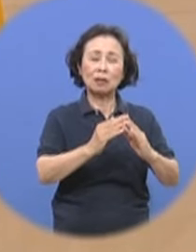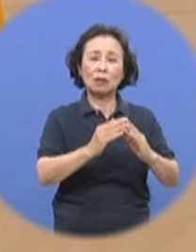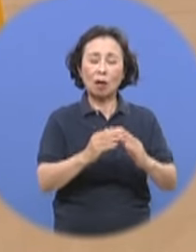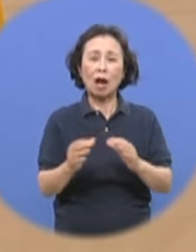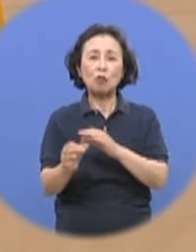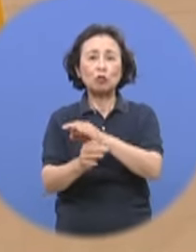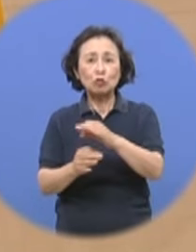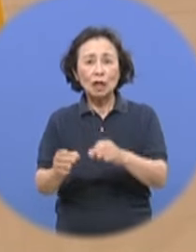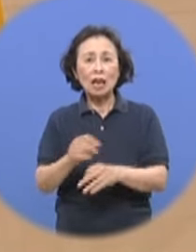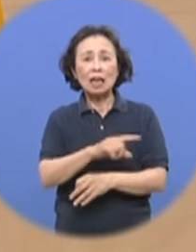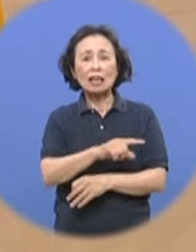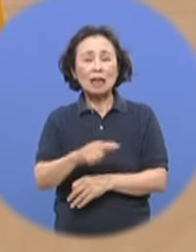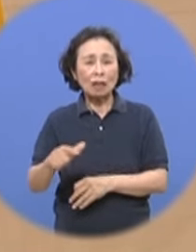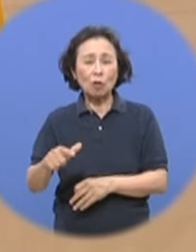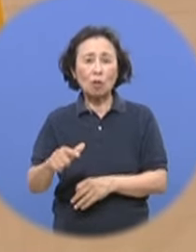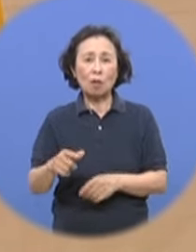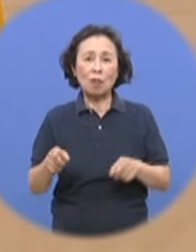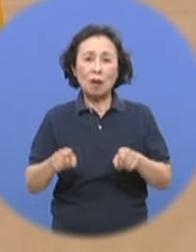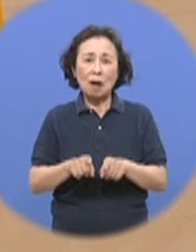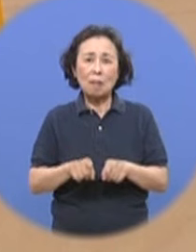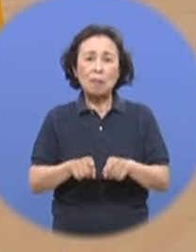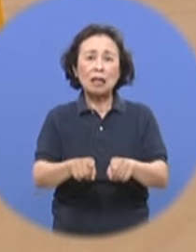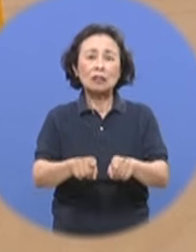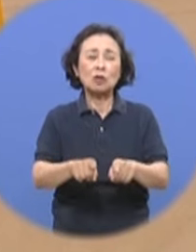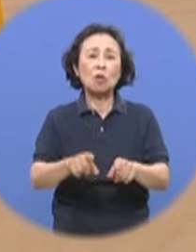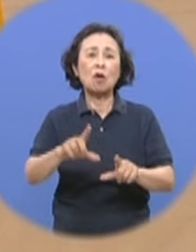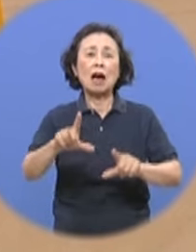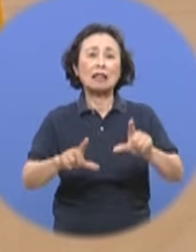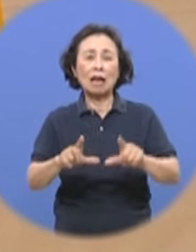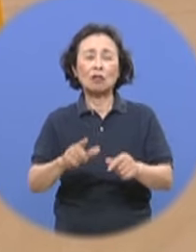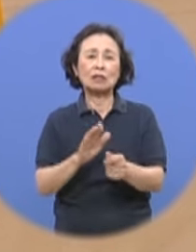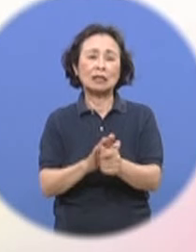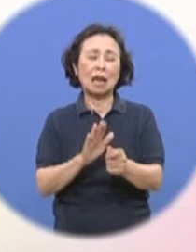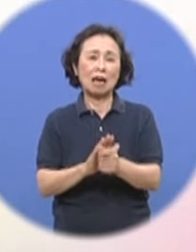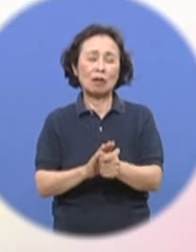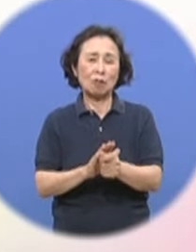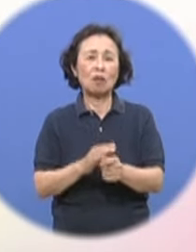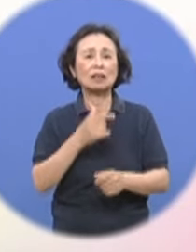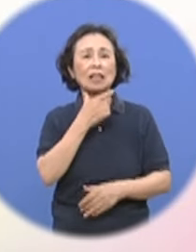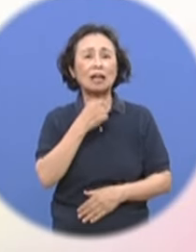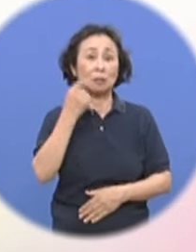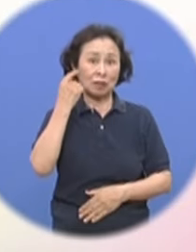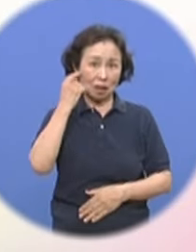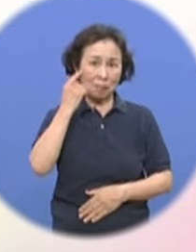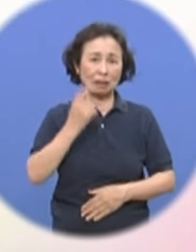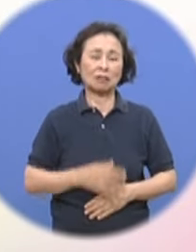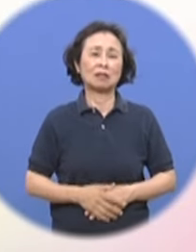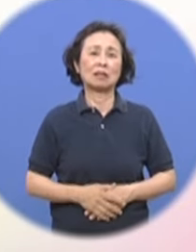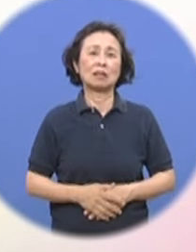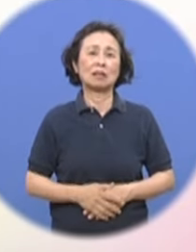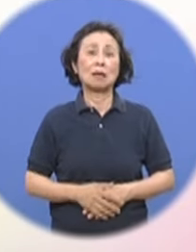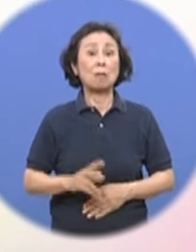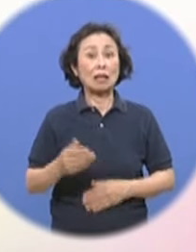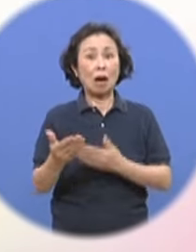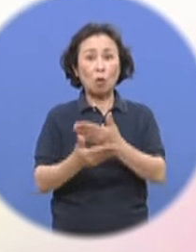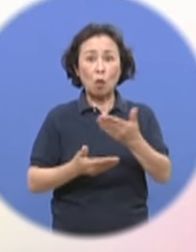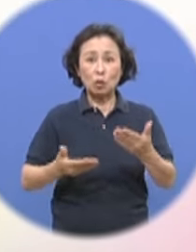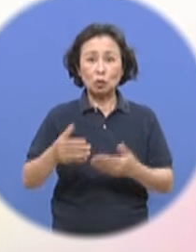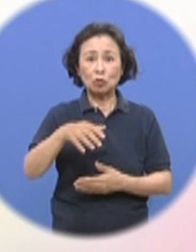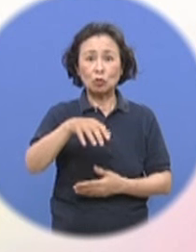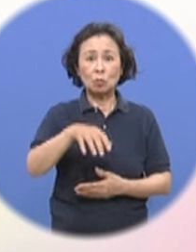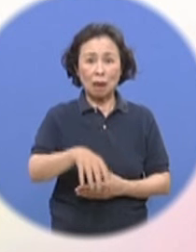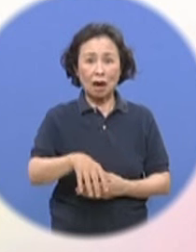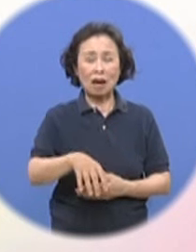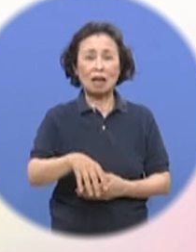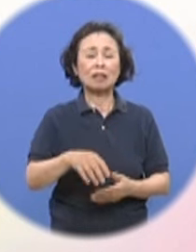営に関しまして伴走型の支援を実現できればと思っております。また子ども食堂が交流していく場として交流